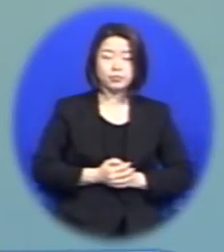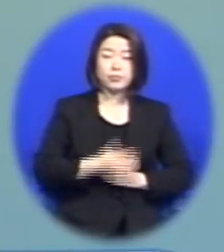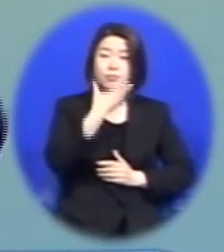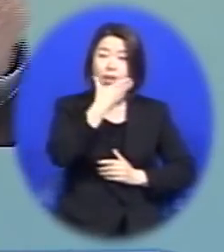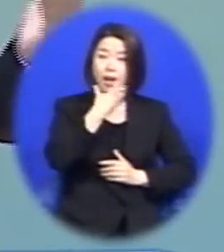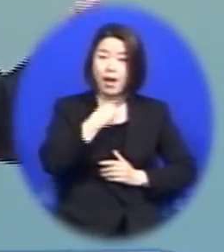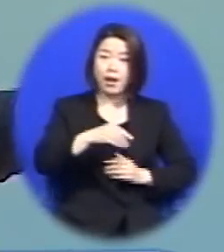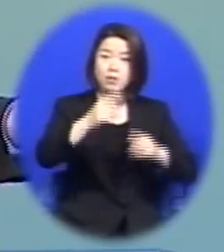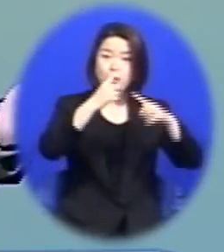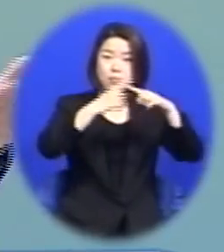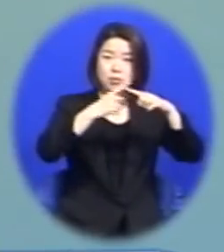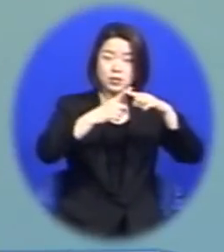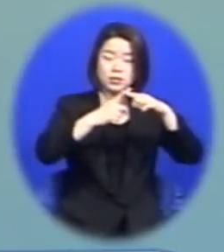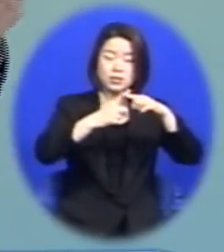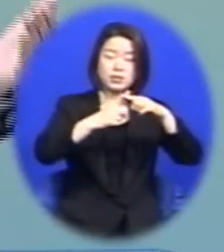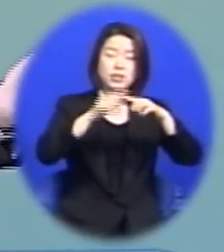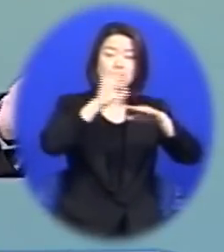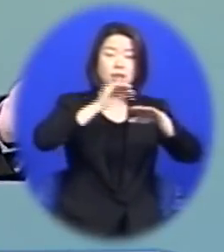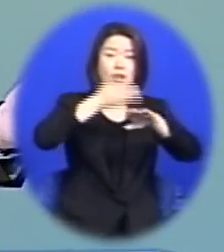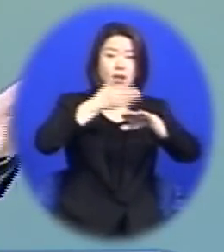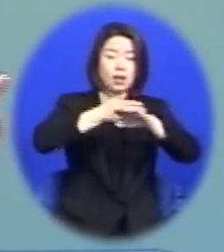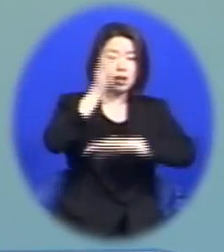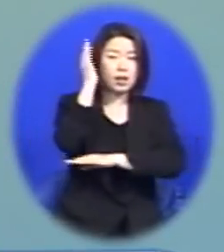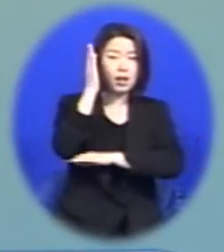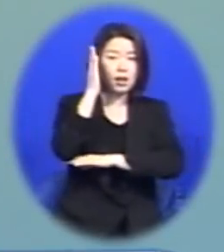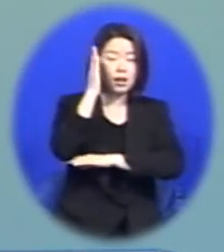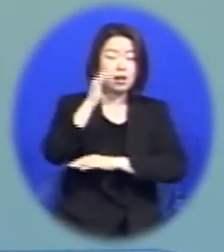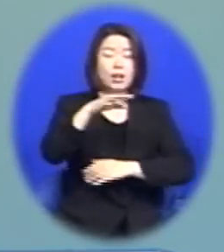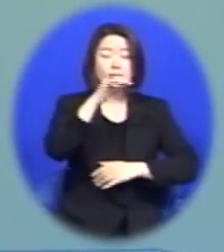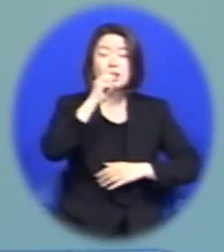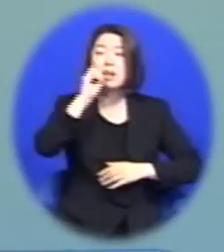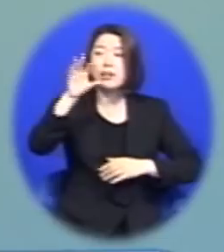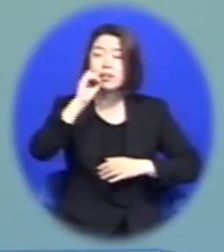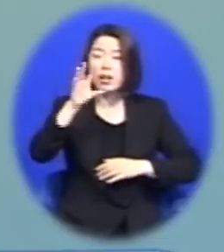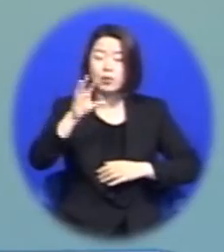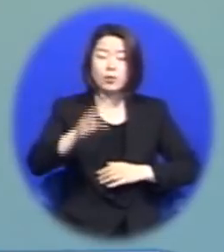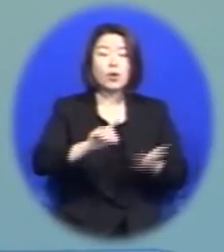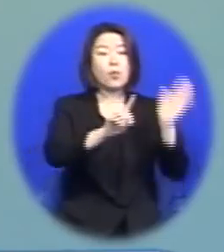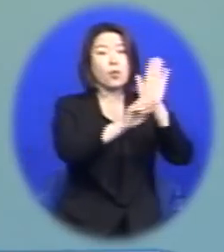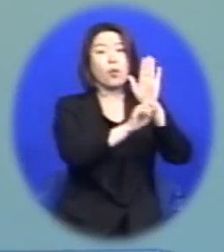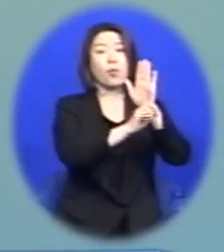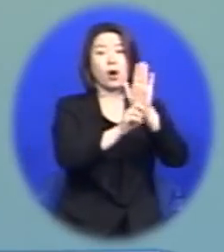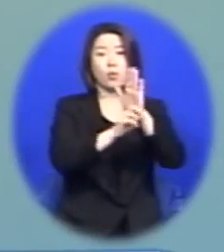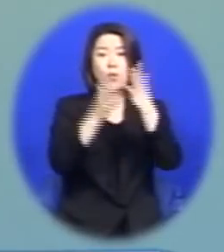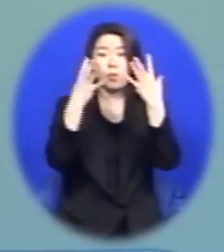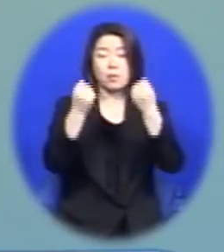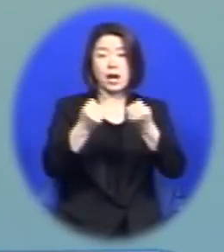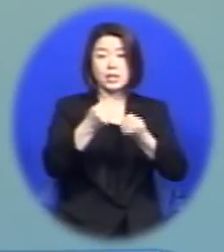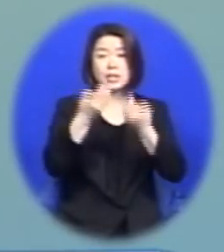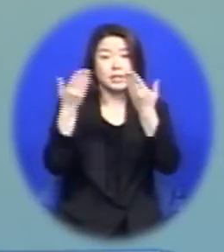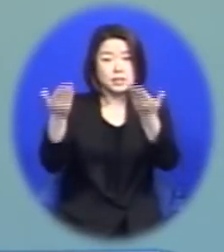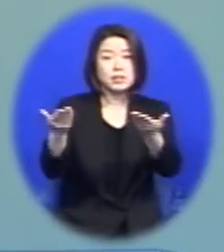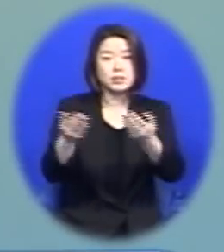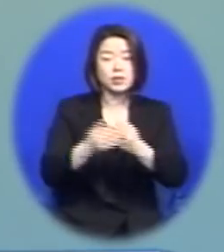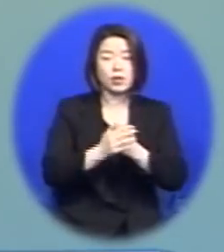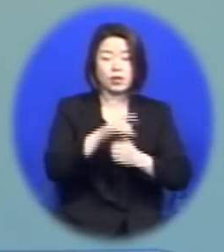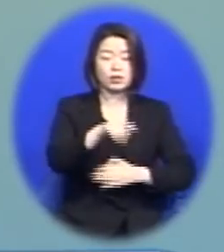행복 플러스 세미나 를 합니다 가정 세미나 합니다 여러분 많이 참석하세요 광고 들으면